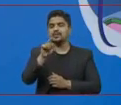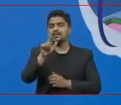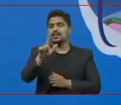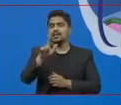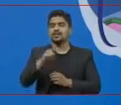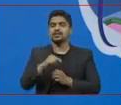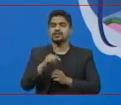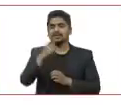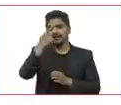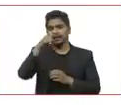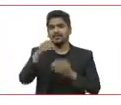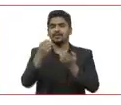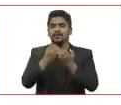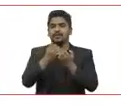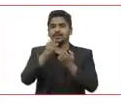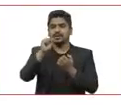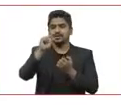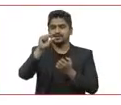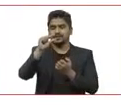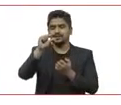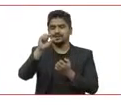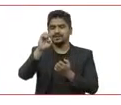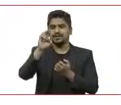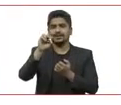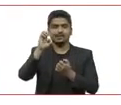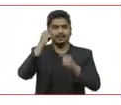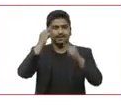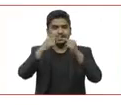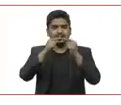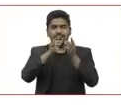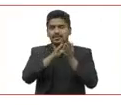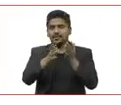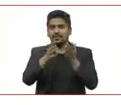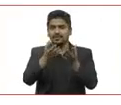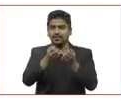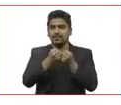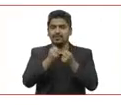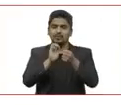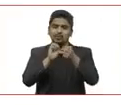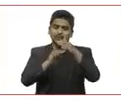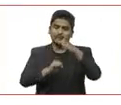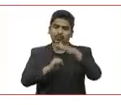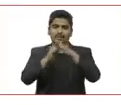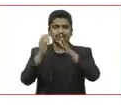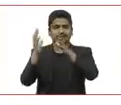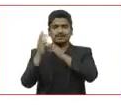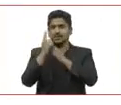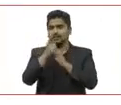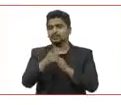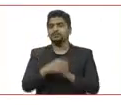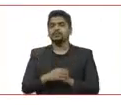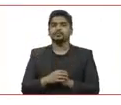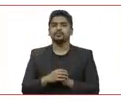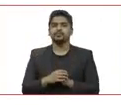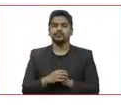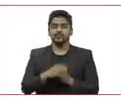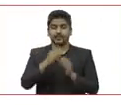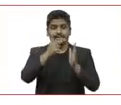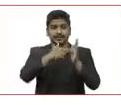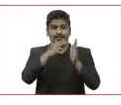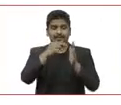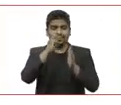B.1.7 नाम गरिएको एसजी नेगेटिभबाट भेटिने भेरिएन्टको मात्रा मुख्य रूपमा जिम्मेवार छ। यो